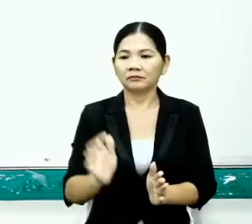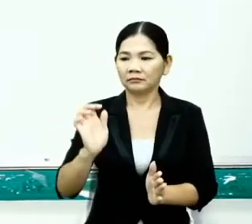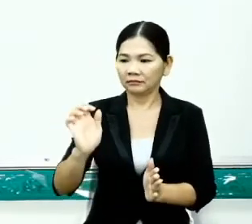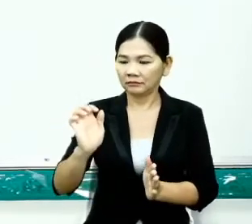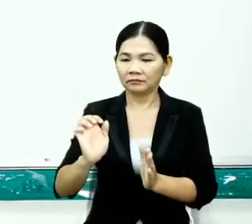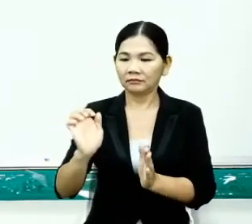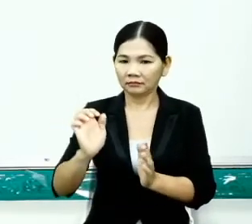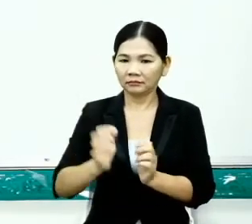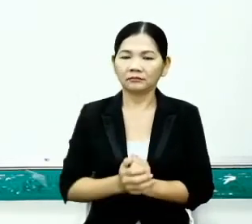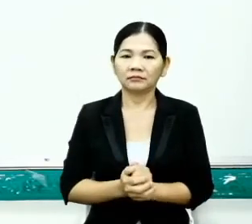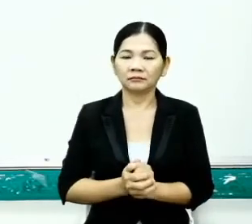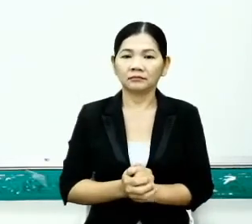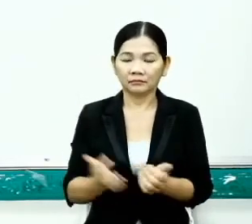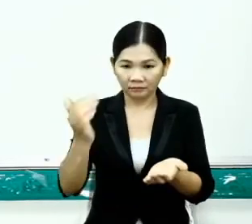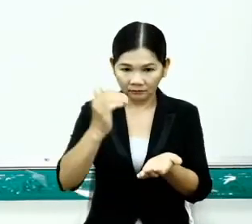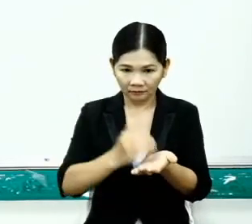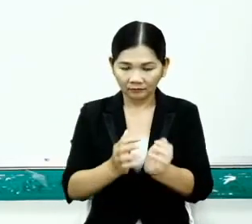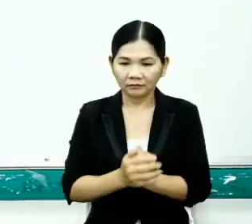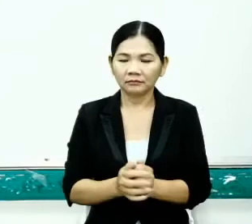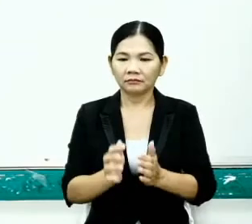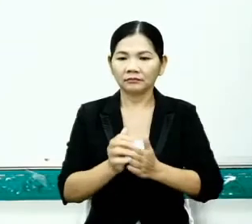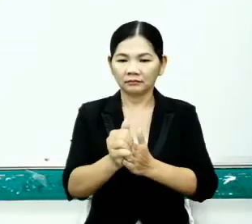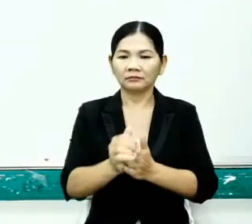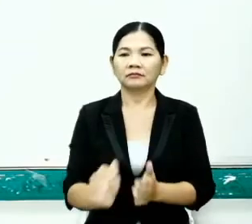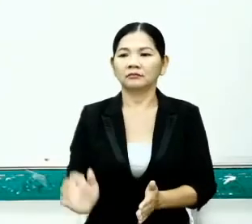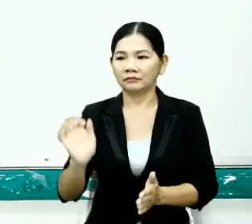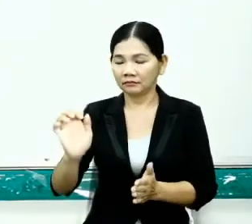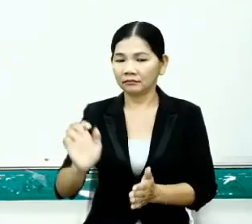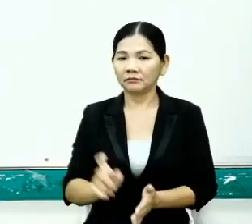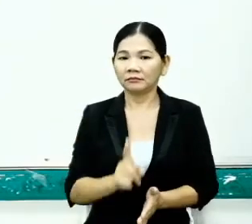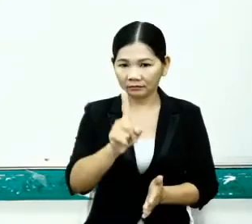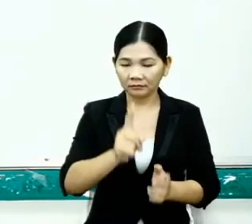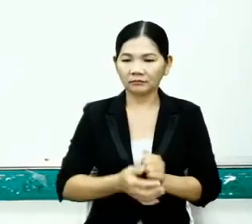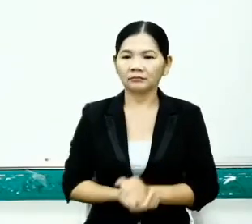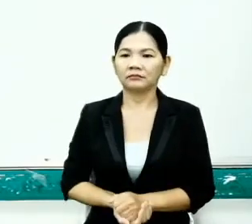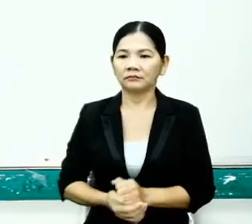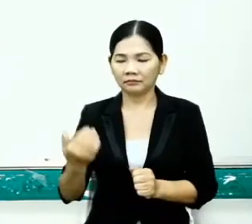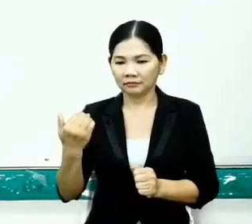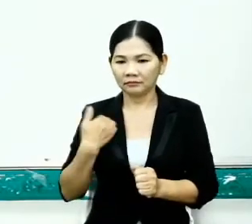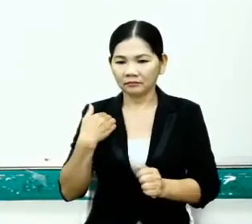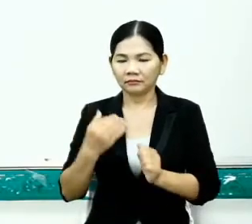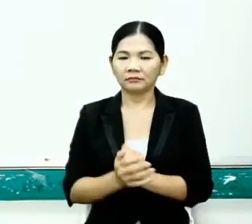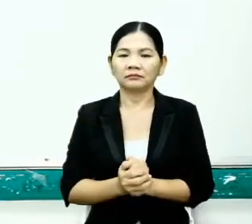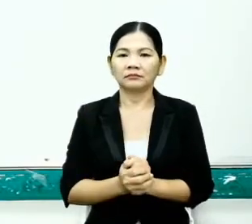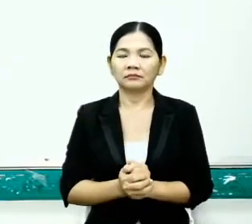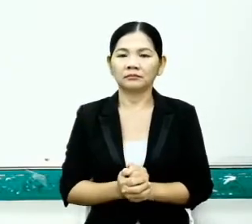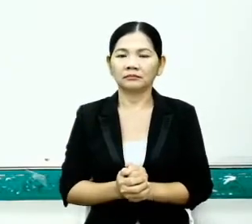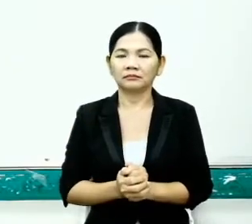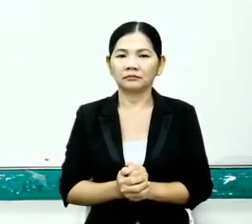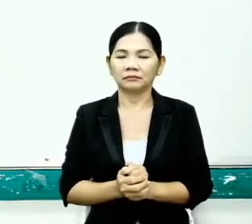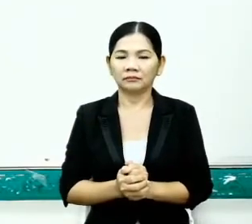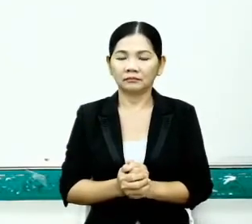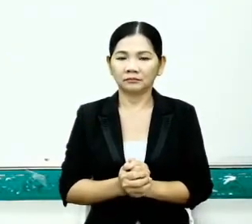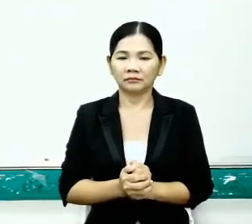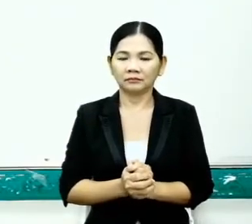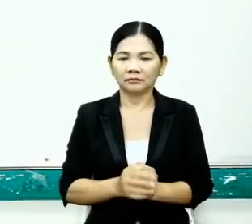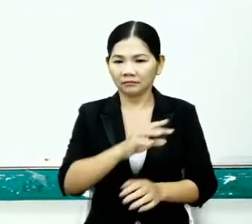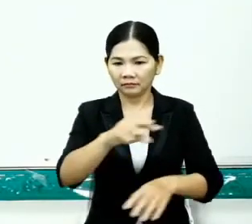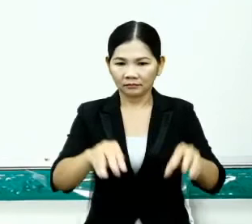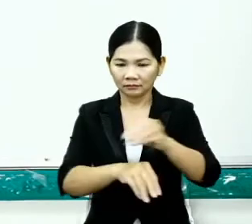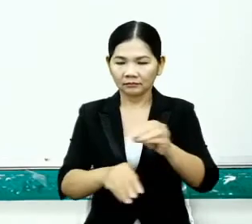ចាអក្សរចវិញម្ដងអ្នកគ្រូនឹងមានអក្សរចមួយទៀតដែលមានអមដោយចាចល